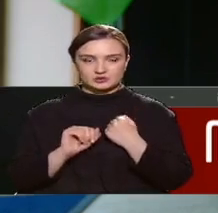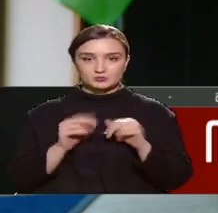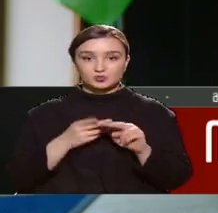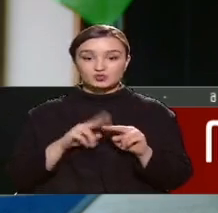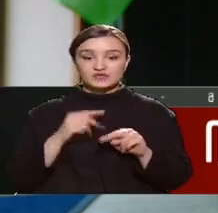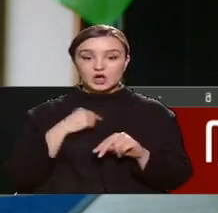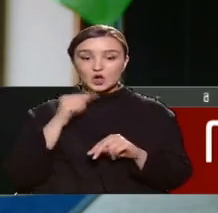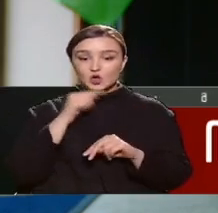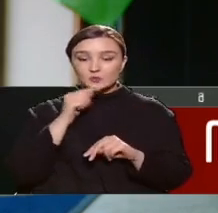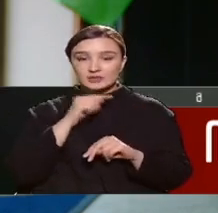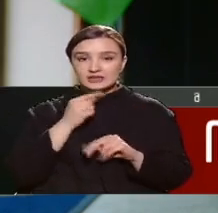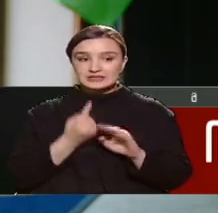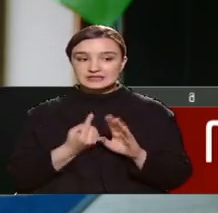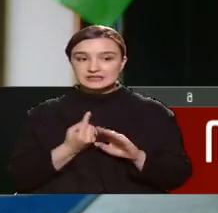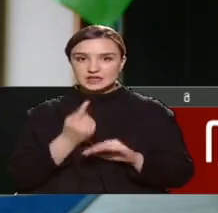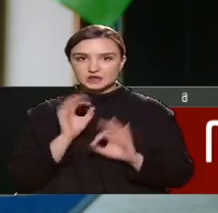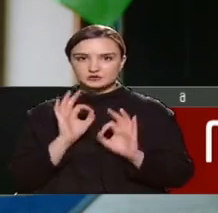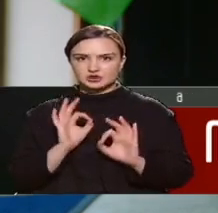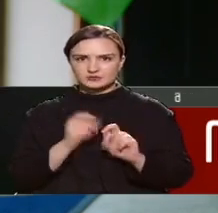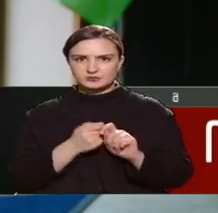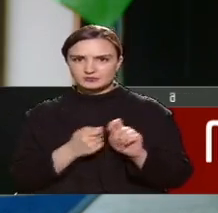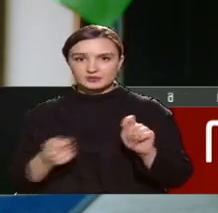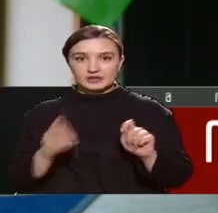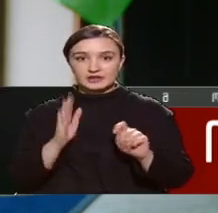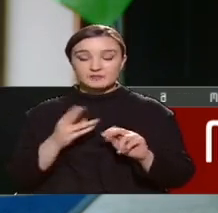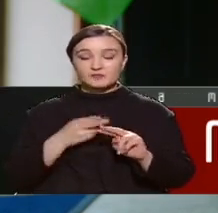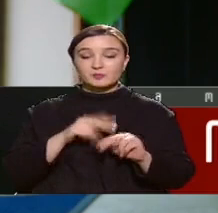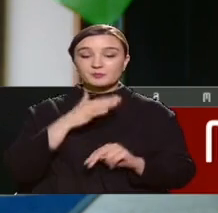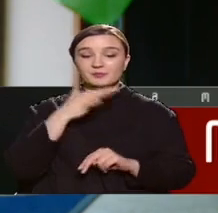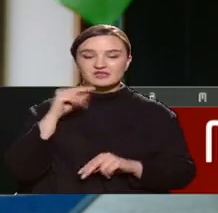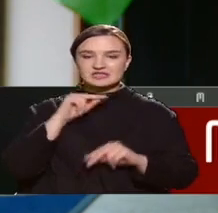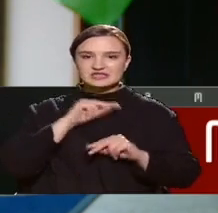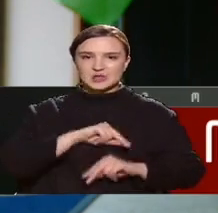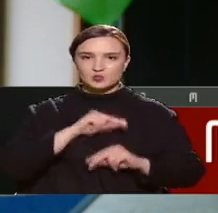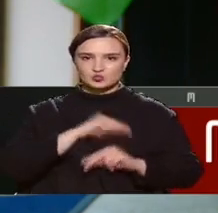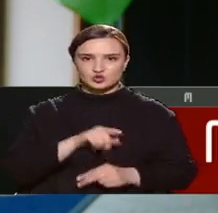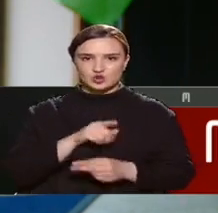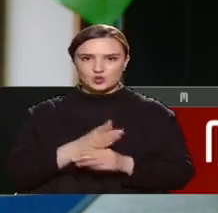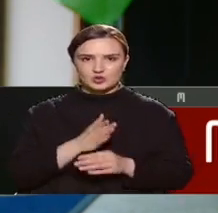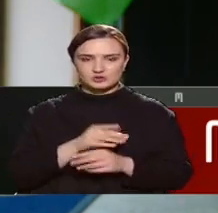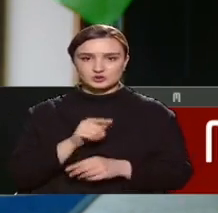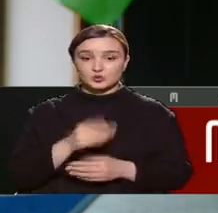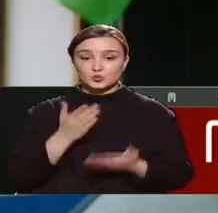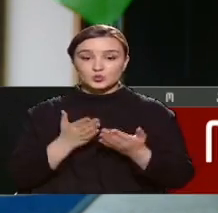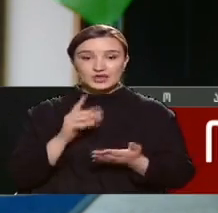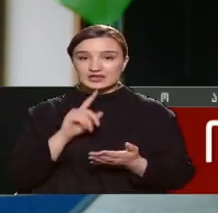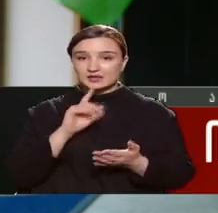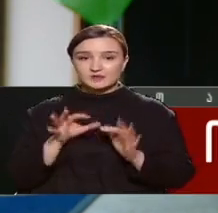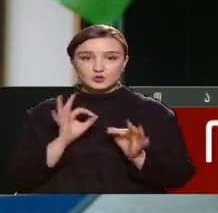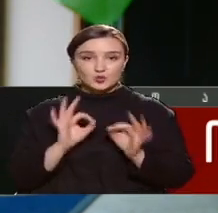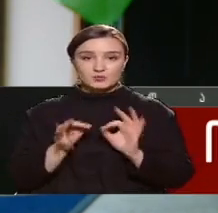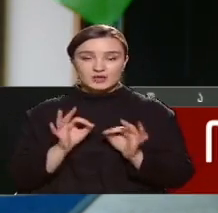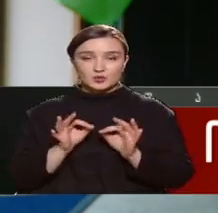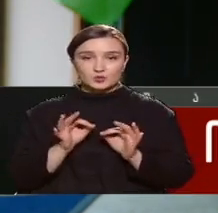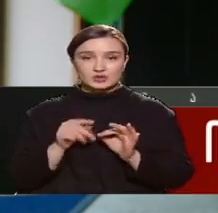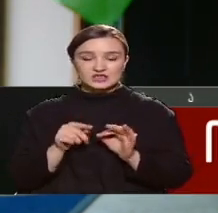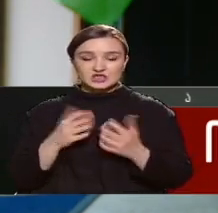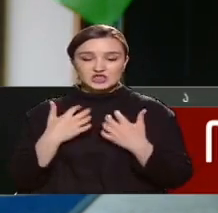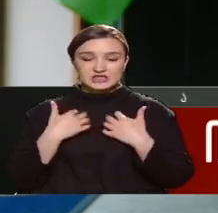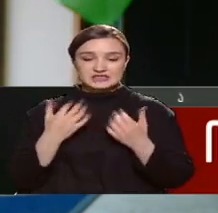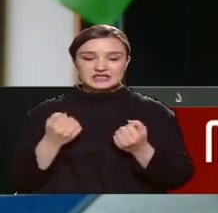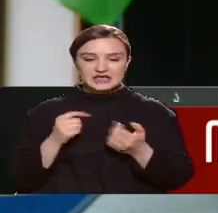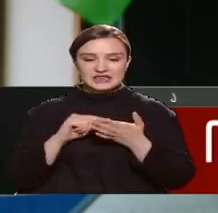რომ ჩვენი ეკონომიკური ზრდა შენელდება. ასე რომ აქ ძალიან ბევრი სამუშაოა და თუ არ იქნება ნორმალური